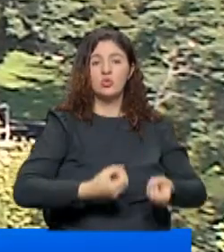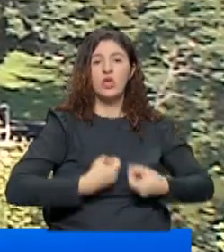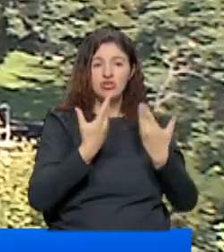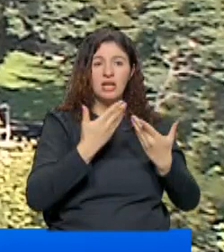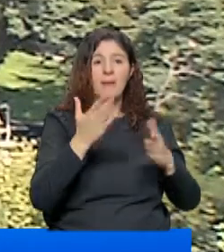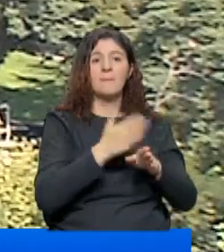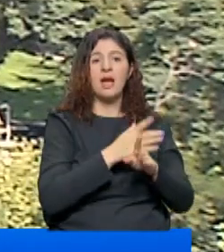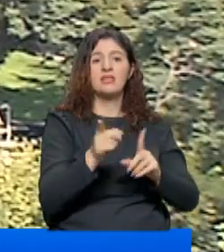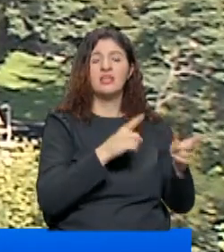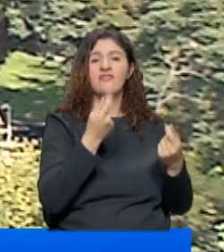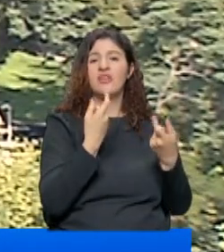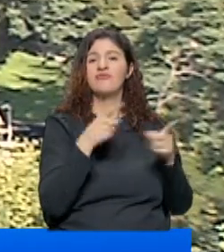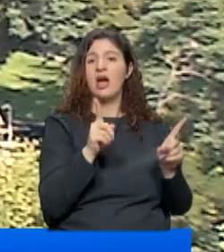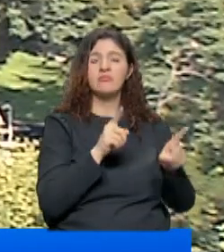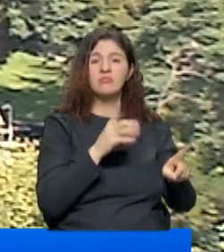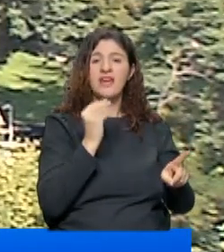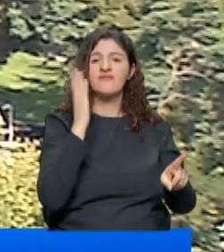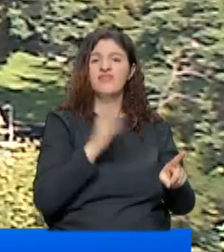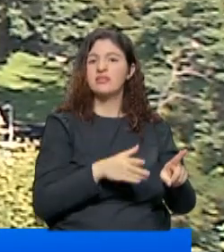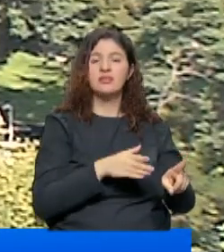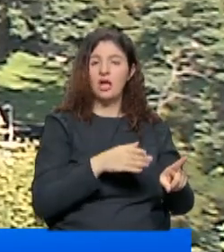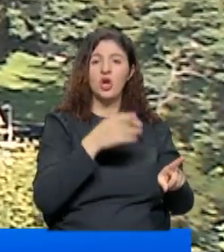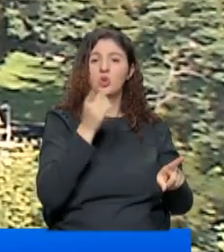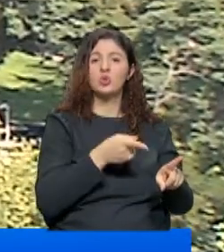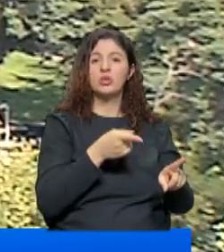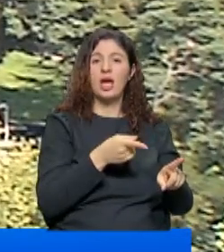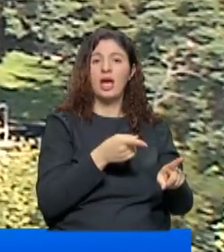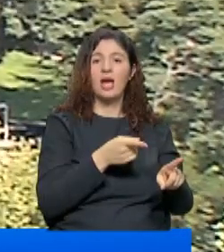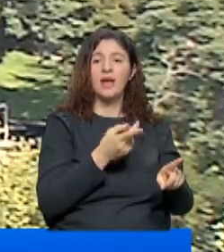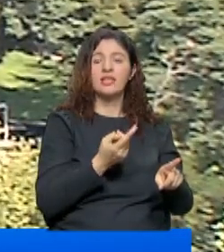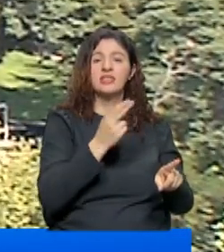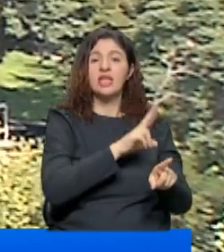ile market arasındaki fiyat farkı en fazla